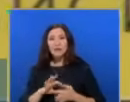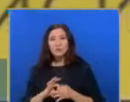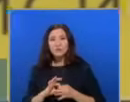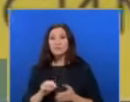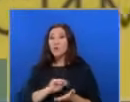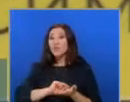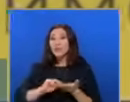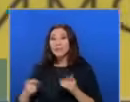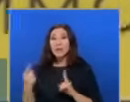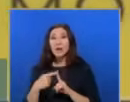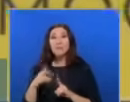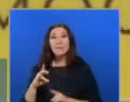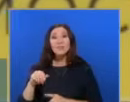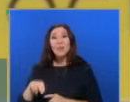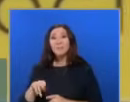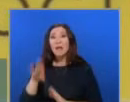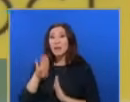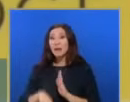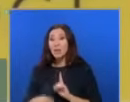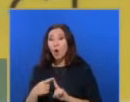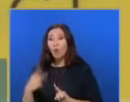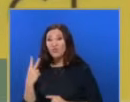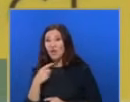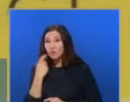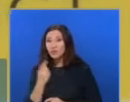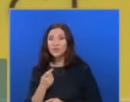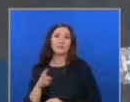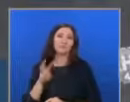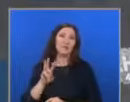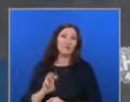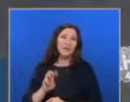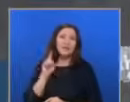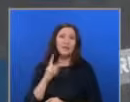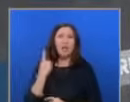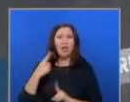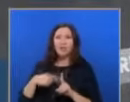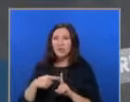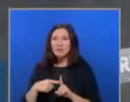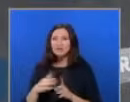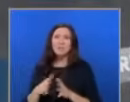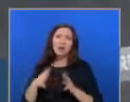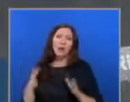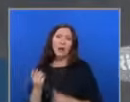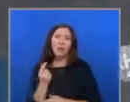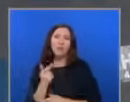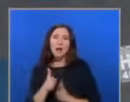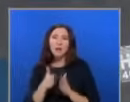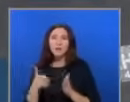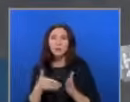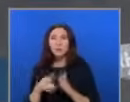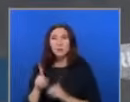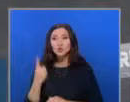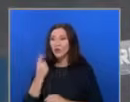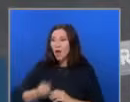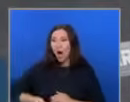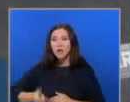регистъра към НАП е намален от 2 години на 30 дни? Един месец е прекалено малък срок, за да може